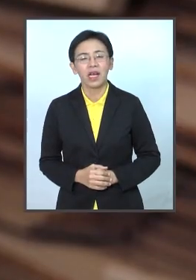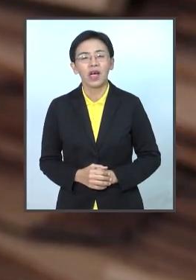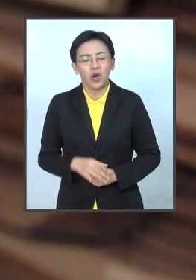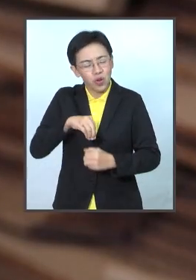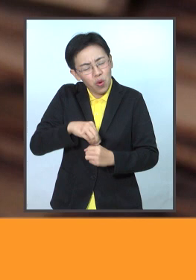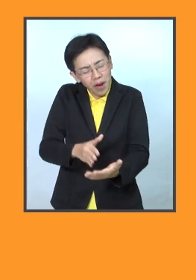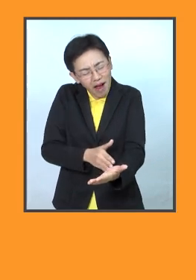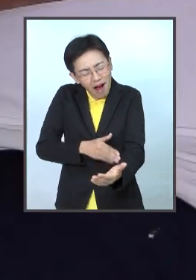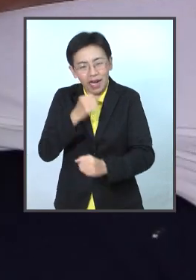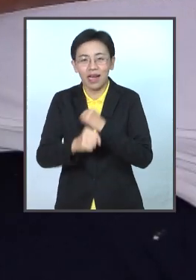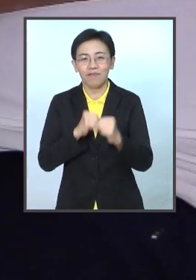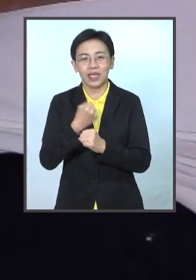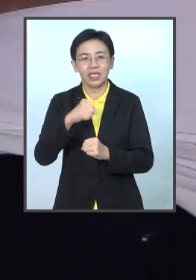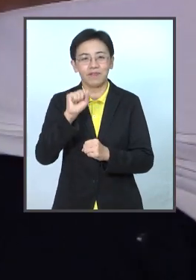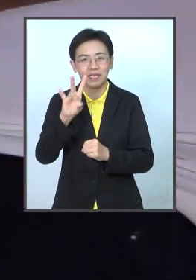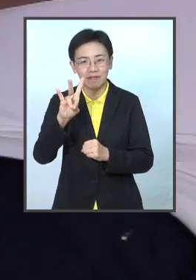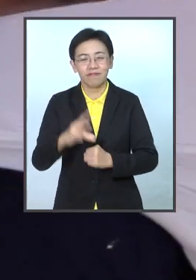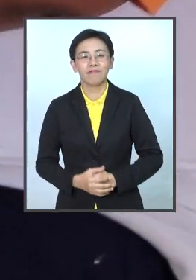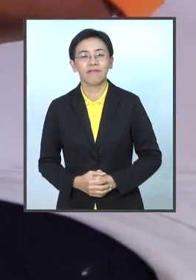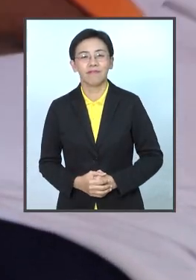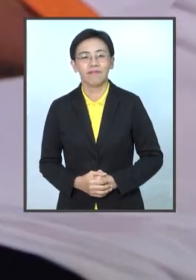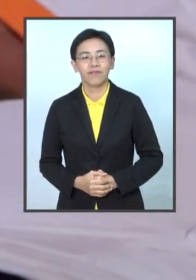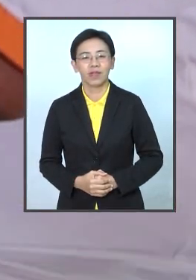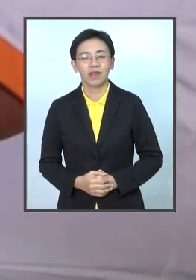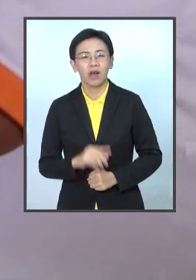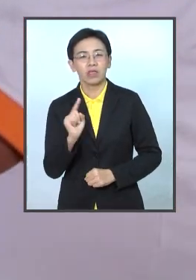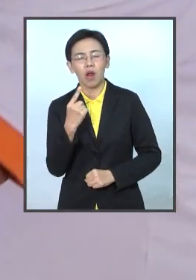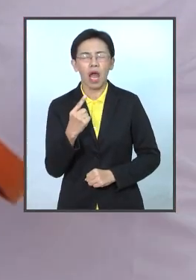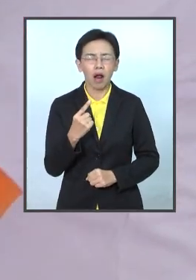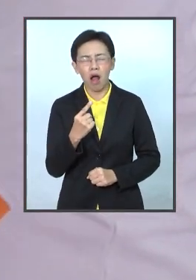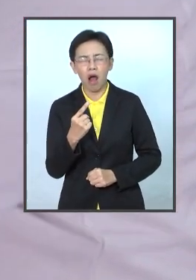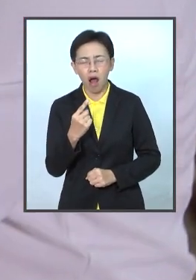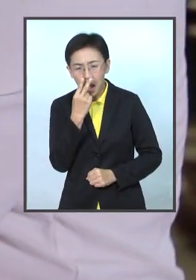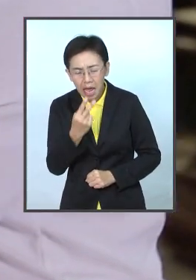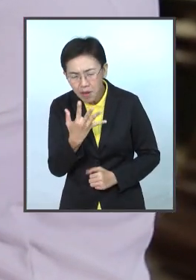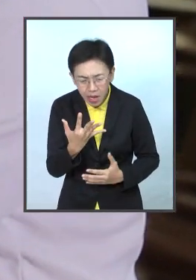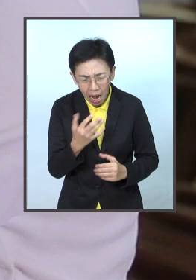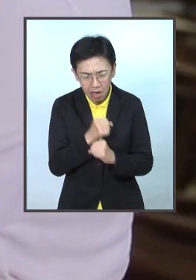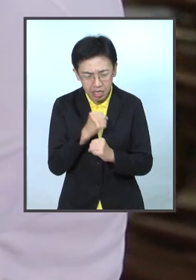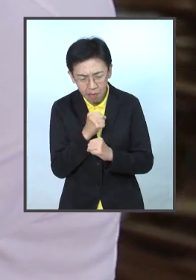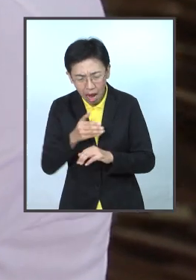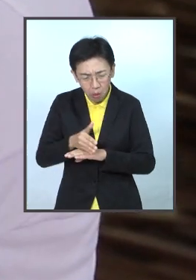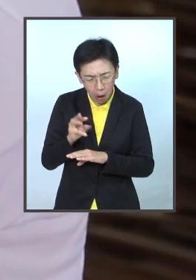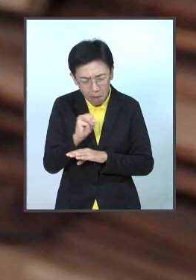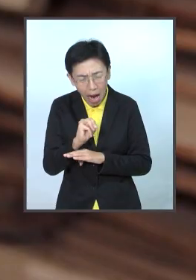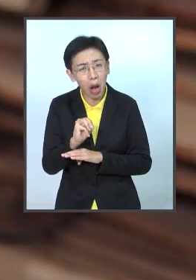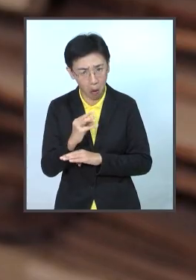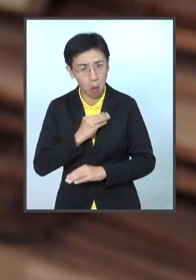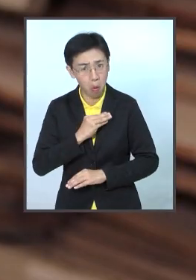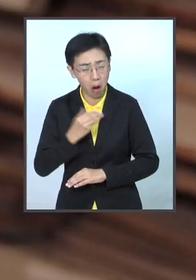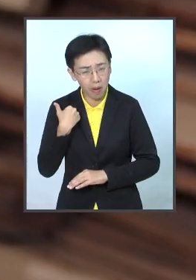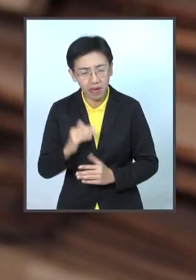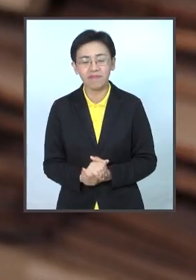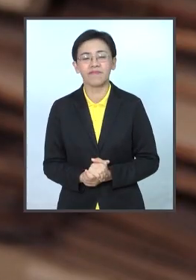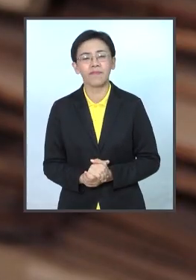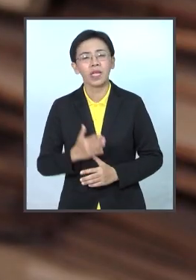17ปีแล้วครับ ช่วงแรกๆมองไม่เห็นเคยกลัวที่จะทำงานไม้บ้างไหมล่ะคะเนี่ย การที่เรามอง